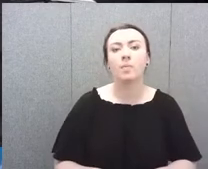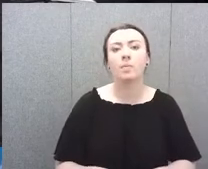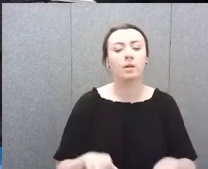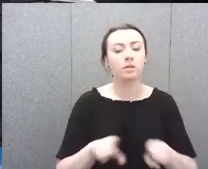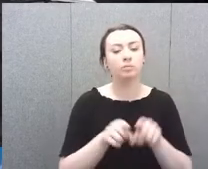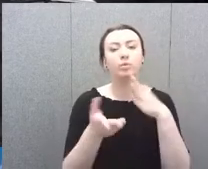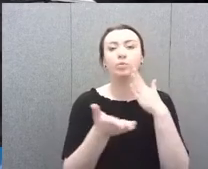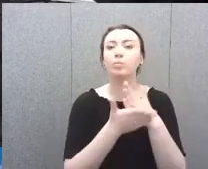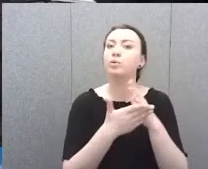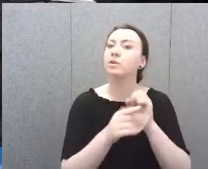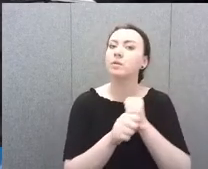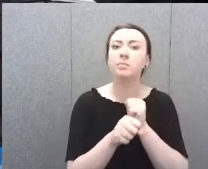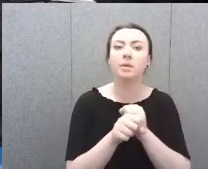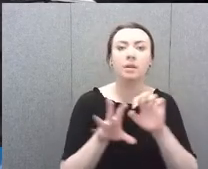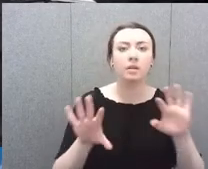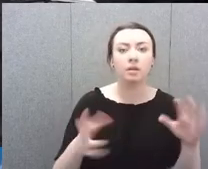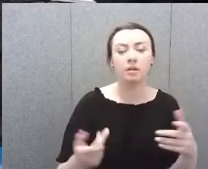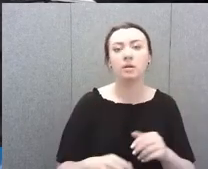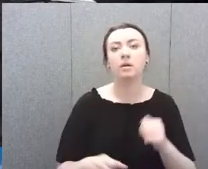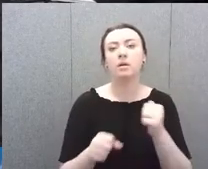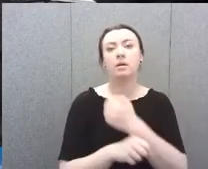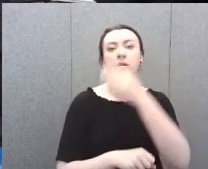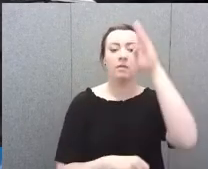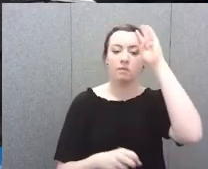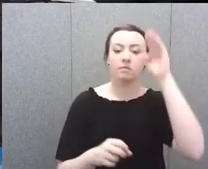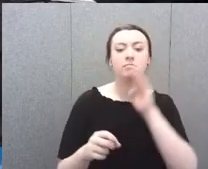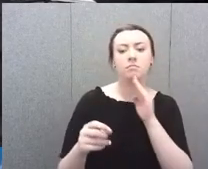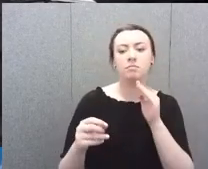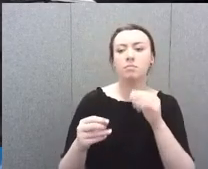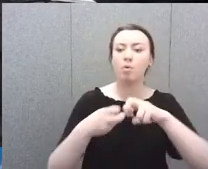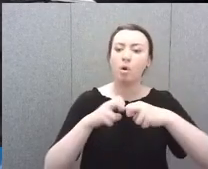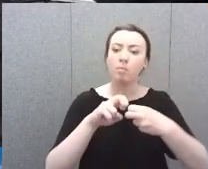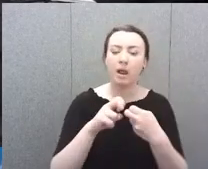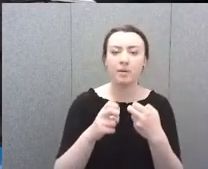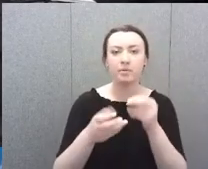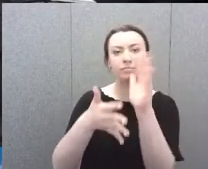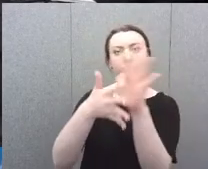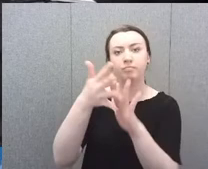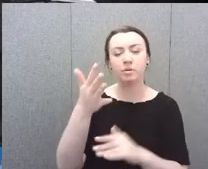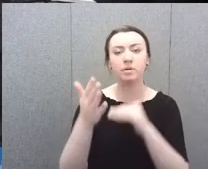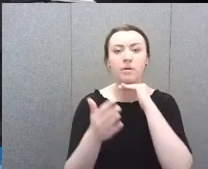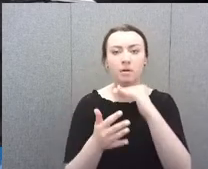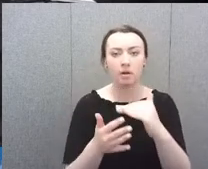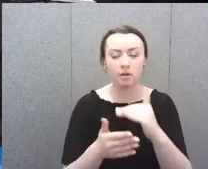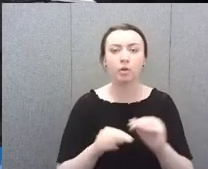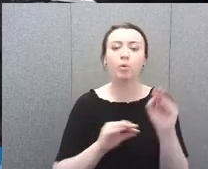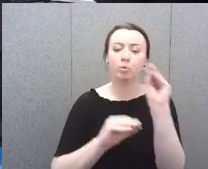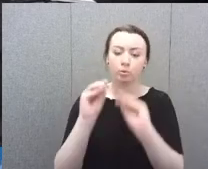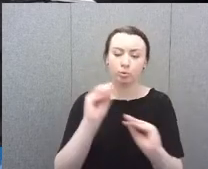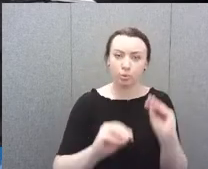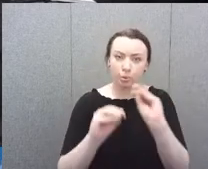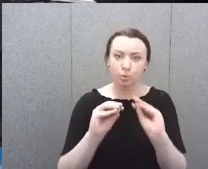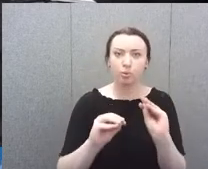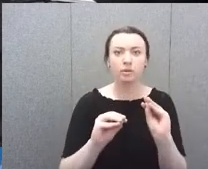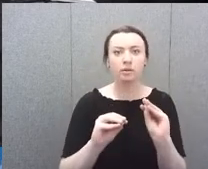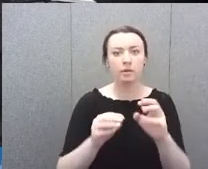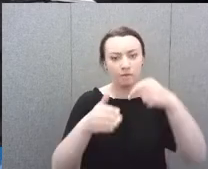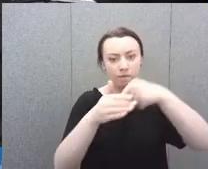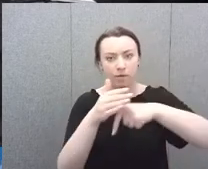определить преграды, роли и внутренние структуры, а также программы для элиминирования этих